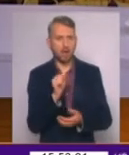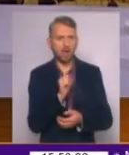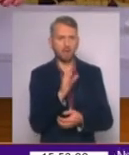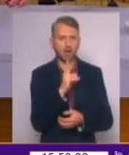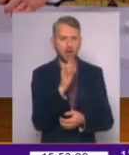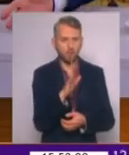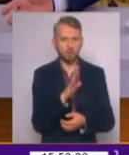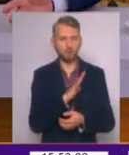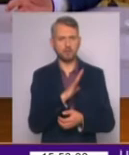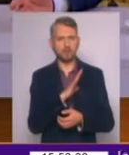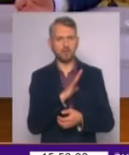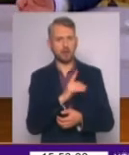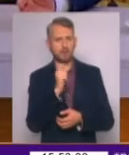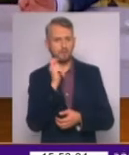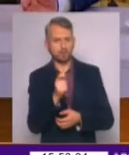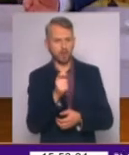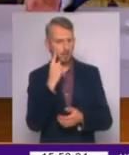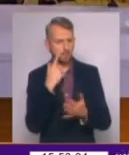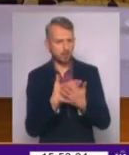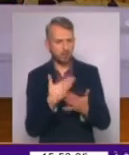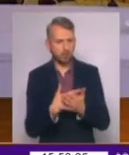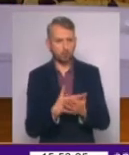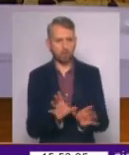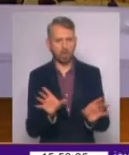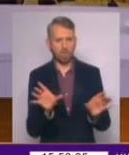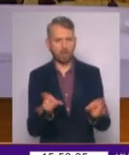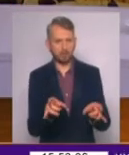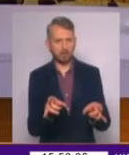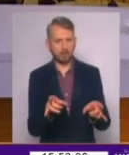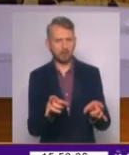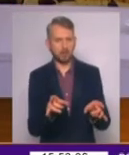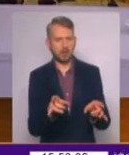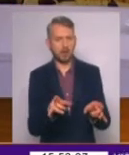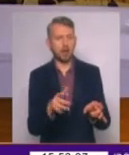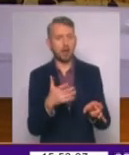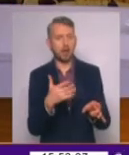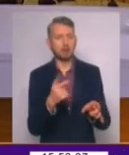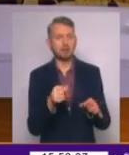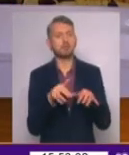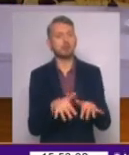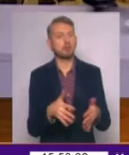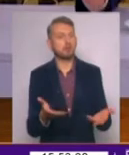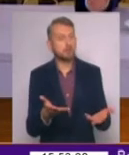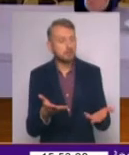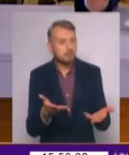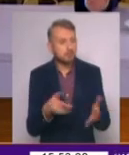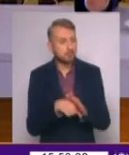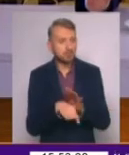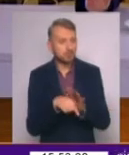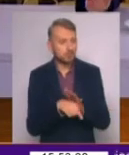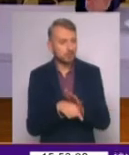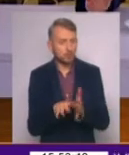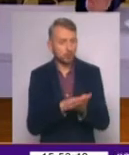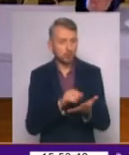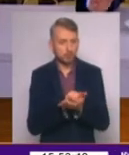там вручали підозру, вдягали кайданки. В результаті, де справа? Справа, ну, по суті, зруйнована.